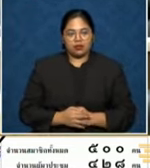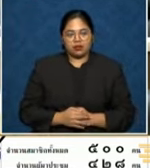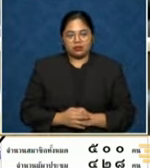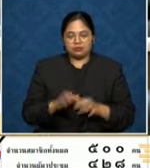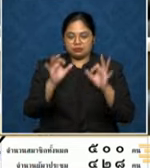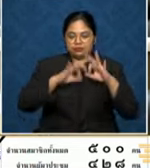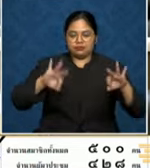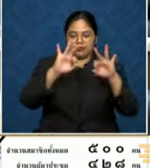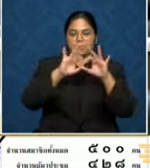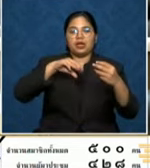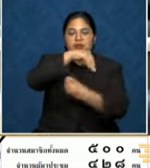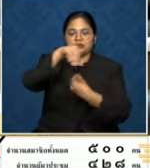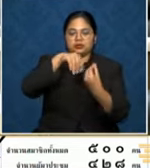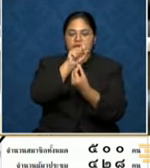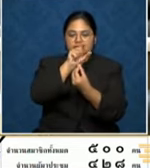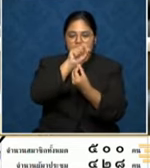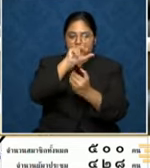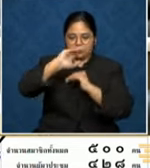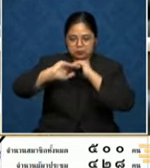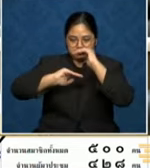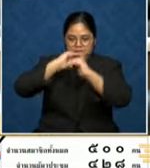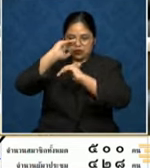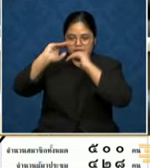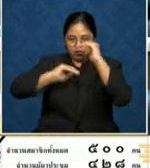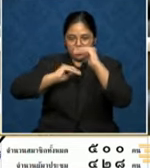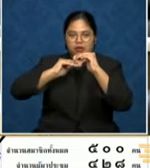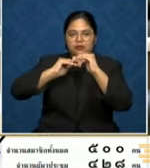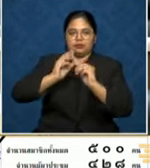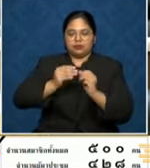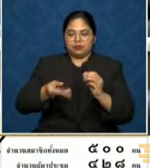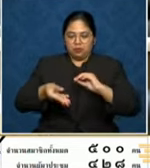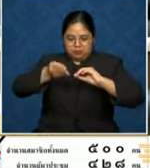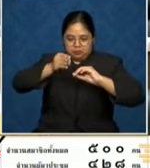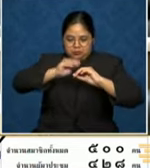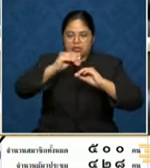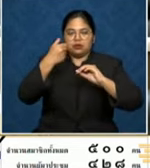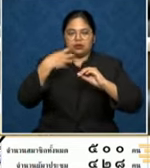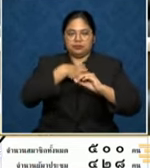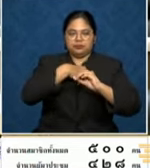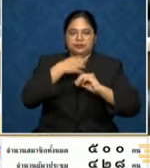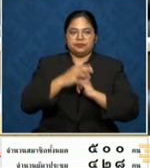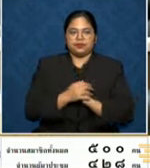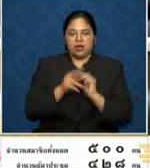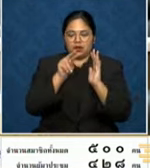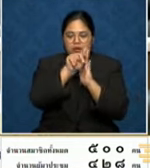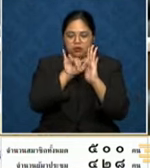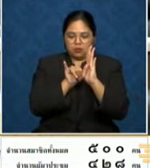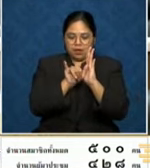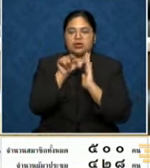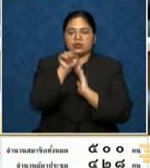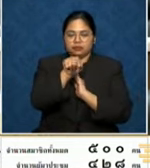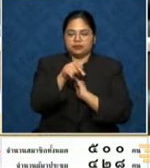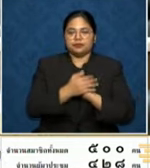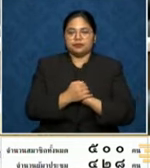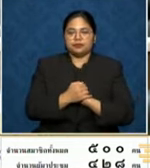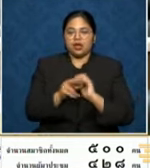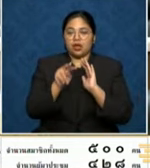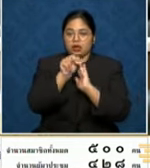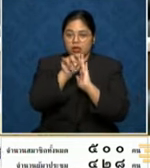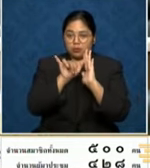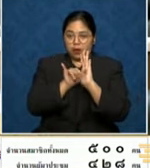กลับมาเติบโตอีกครั้งผมเรียนท่านประธานครับนโยบายในส่วนนี้ก็คือส่วนที่จะทำให้นโยบายเร่ง